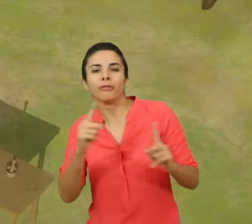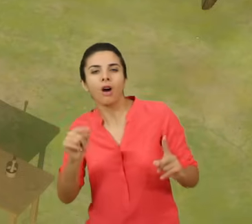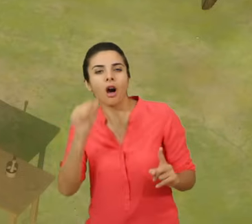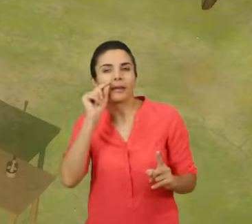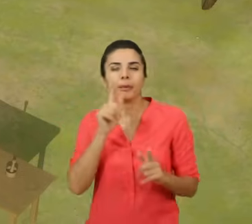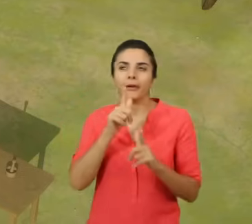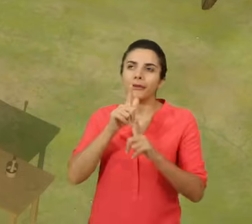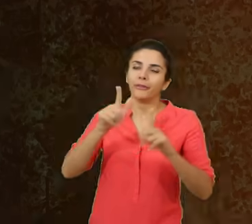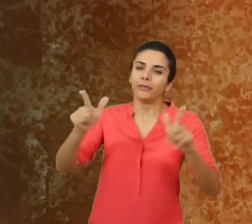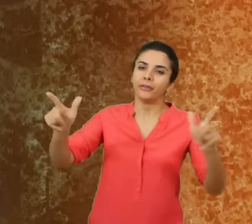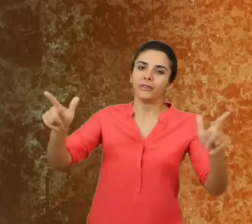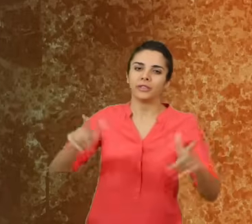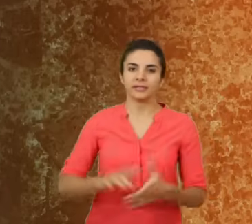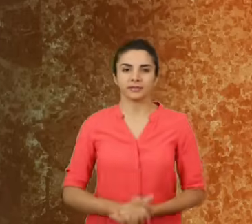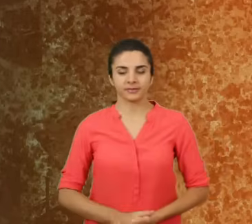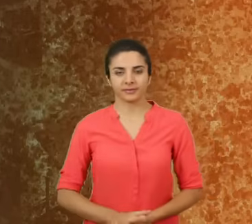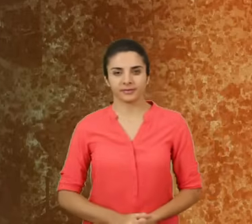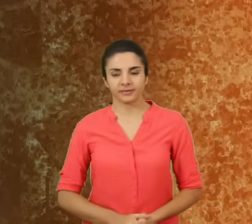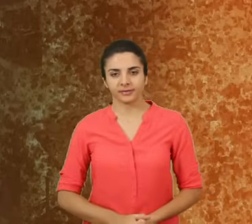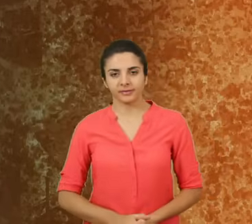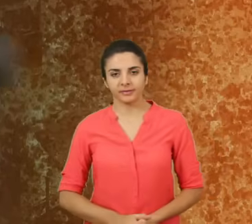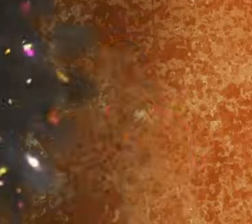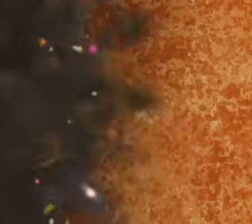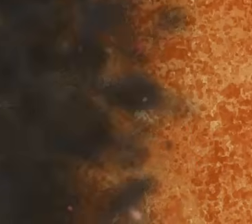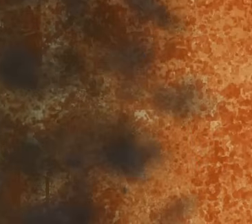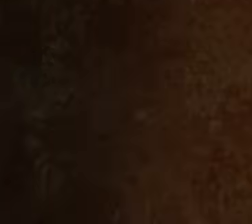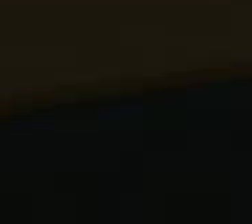de konuşmamıştım. Bilgecan dede iki sıvıyı bir tüpte karıştırdı.